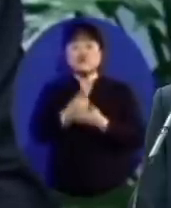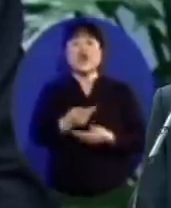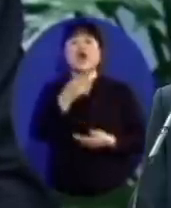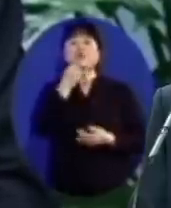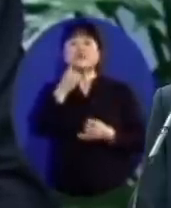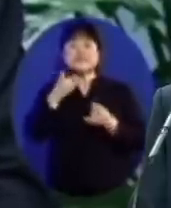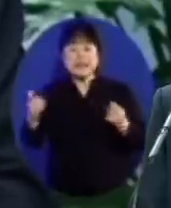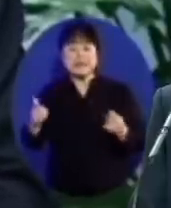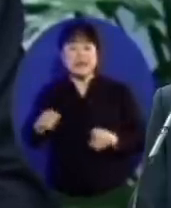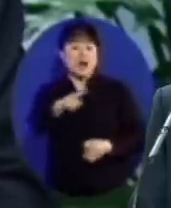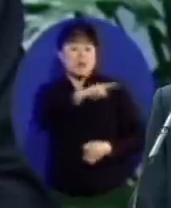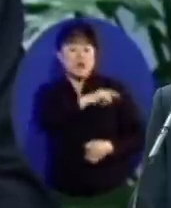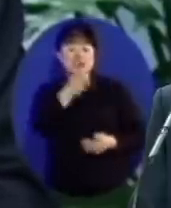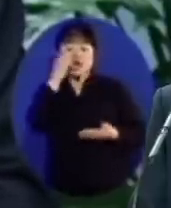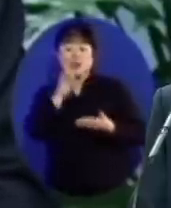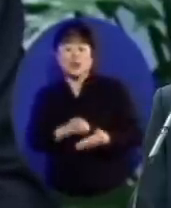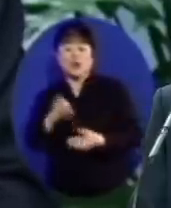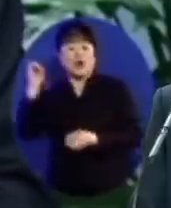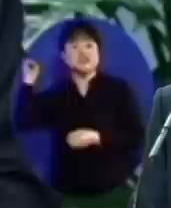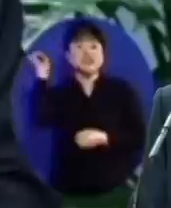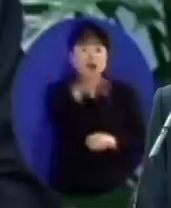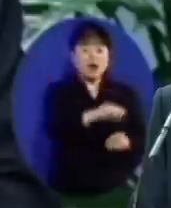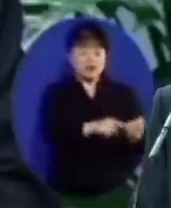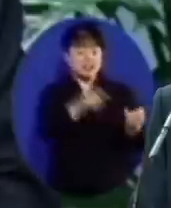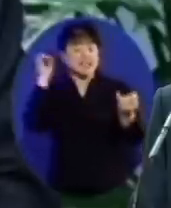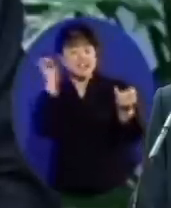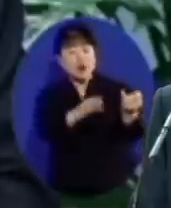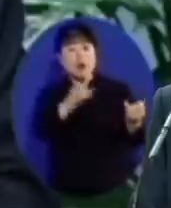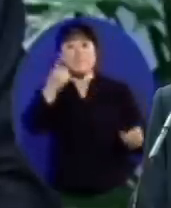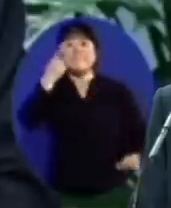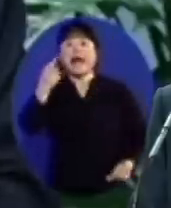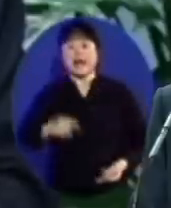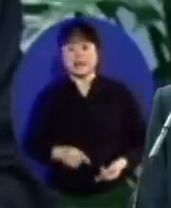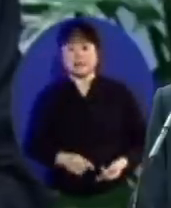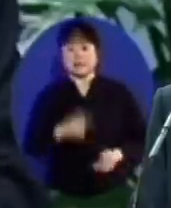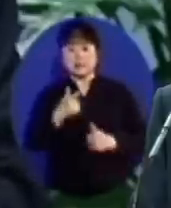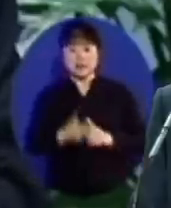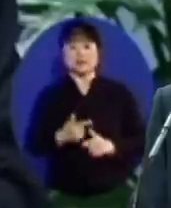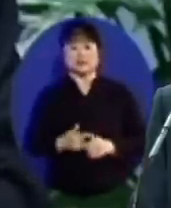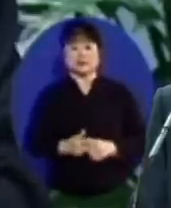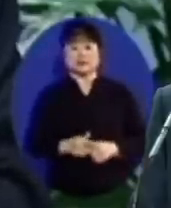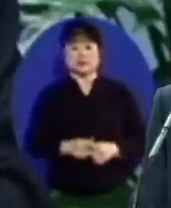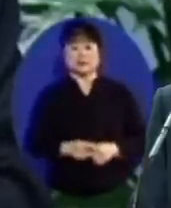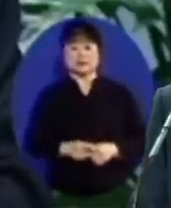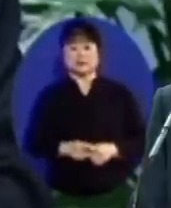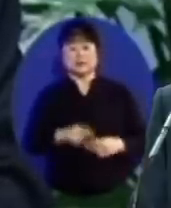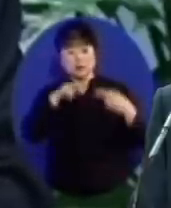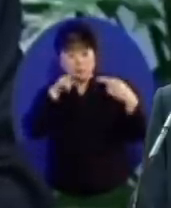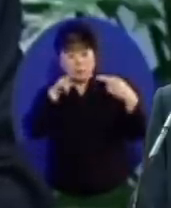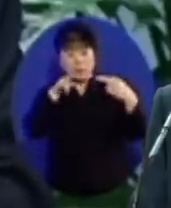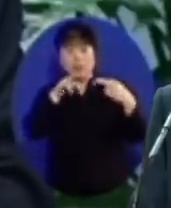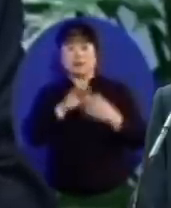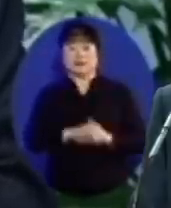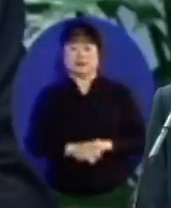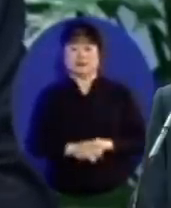자가 먼저 돌로 이 여자를 치시오. 그리고 예수님이 주먹을 불끈 쥐었었습니다. 가만히